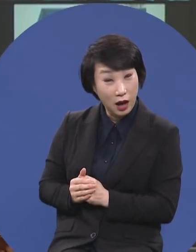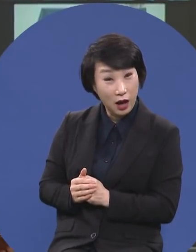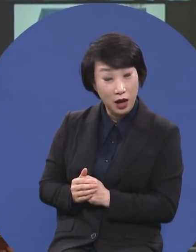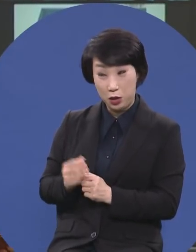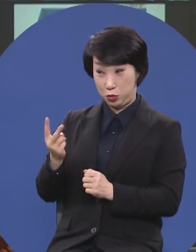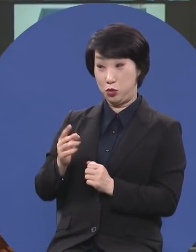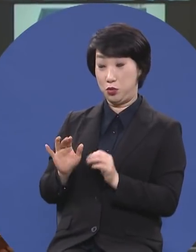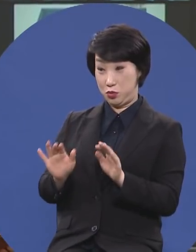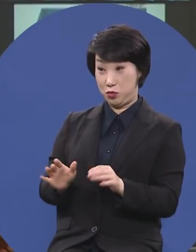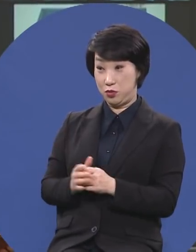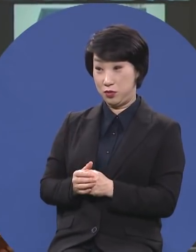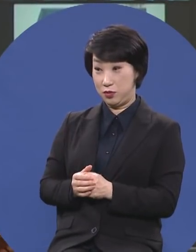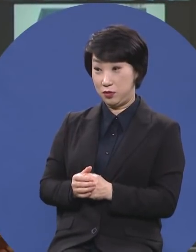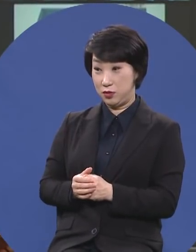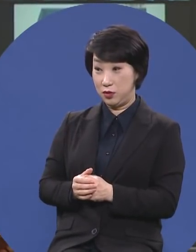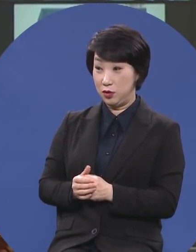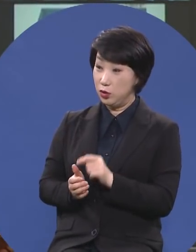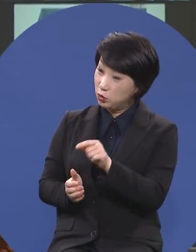그리고